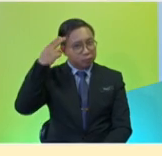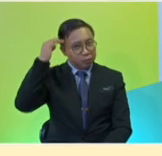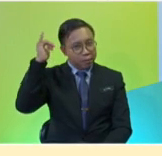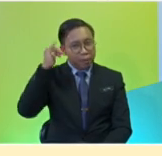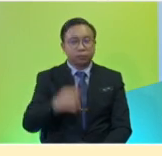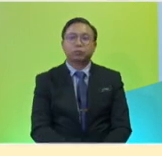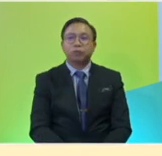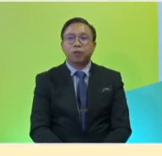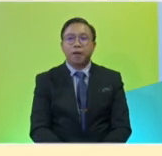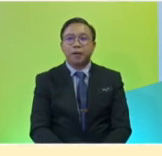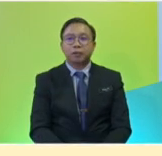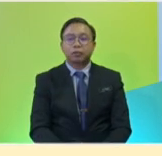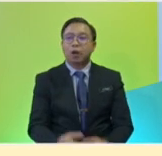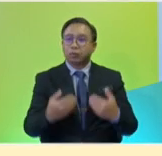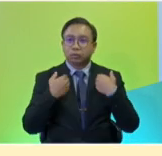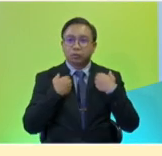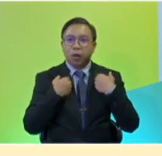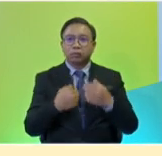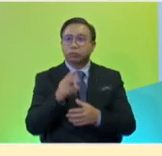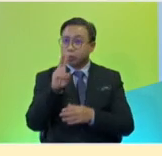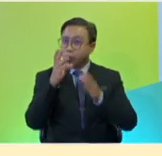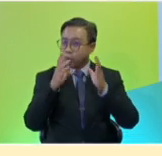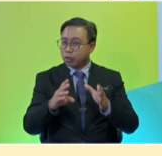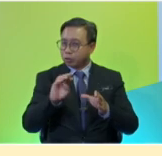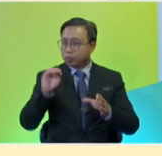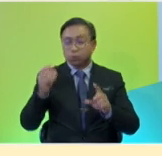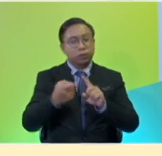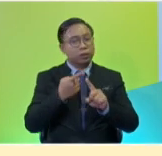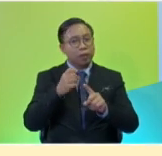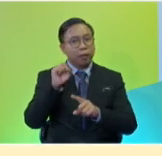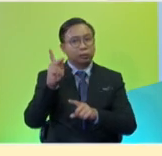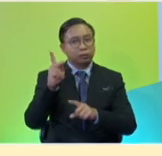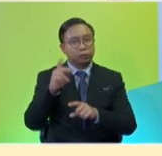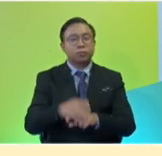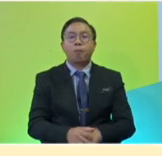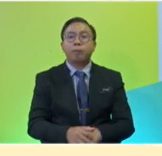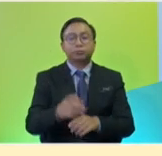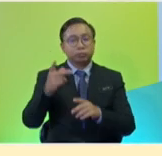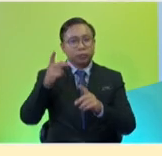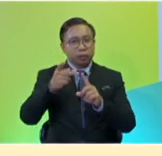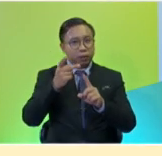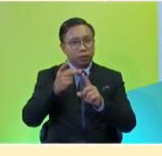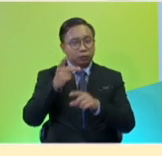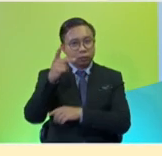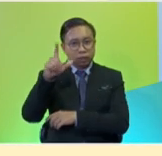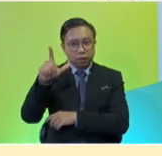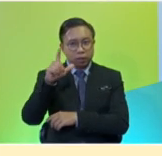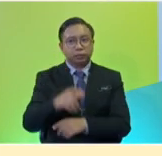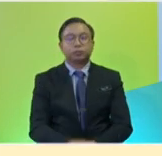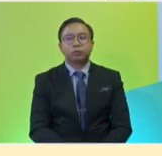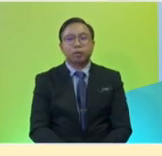itu kami juga ada dua orang murid dari Escape untuk utama yaitu showing dan